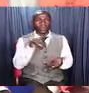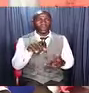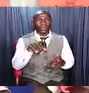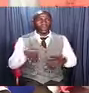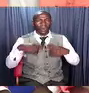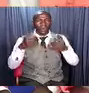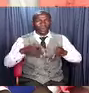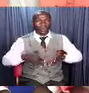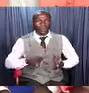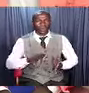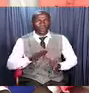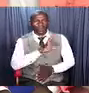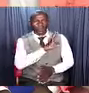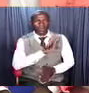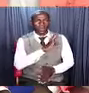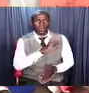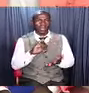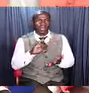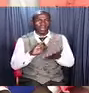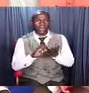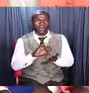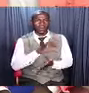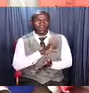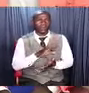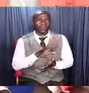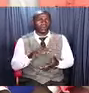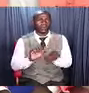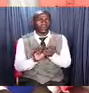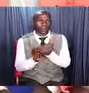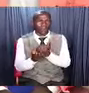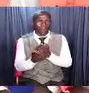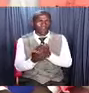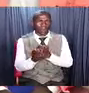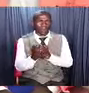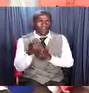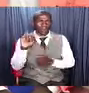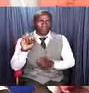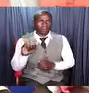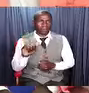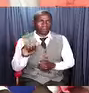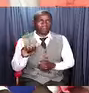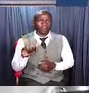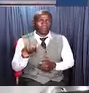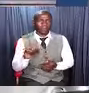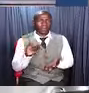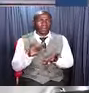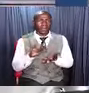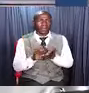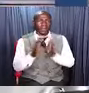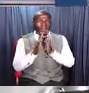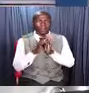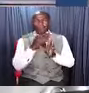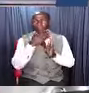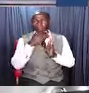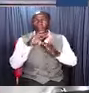Muende mkazae matunda. To go and be fruitful. Na matunda yenu yakae. And the fruits to remain. Ili mkimuomba baba